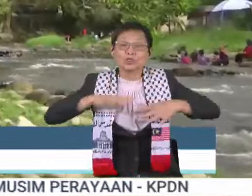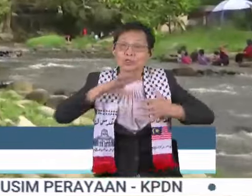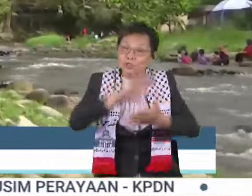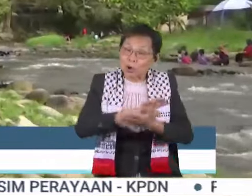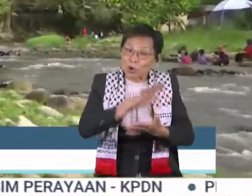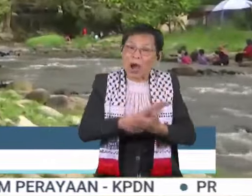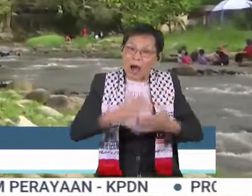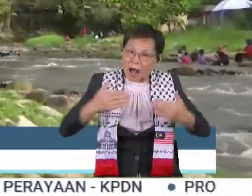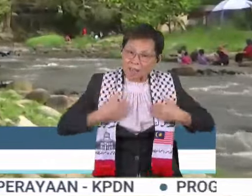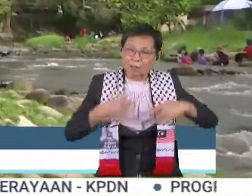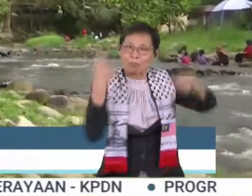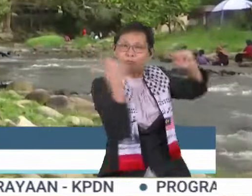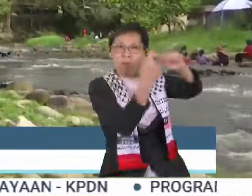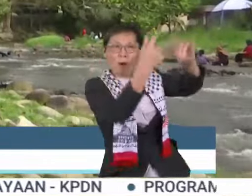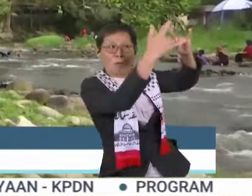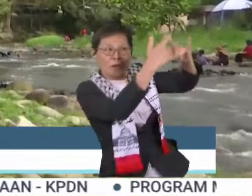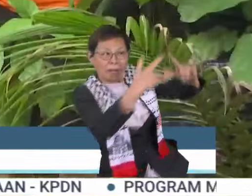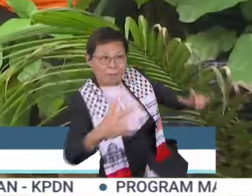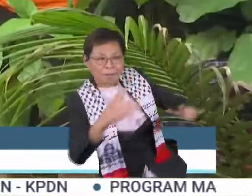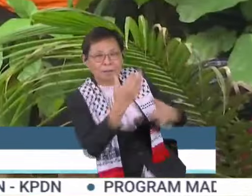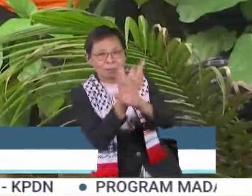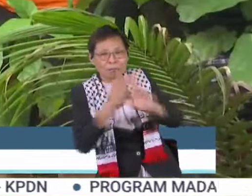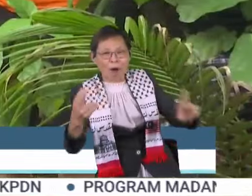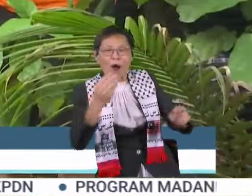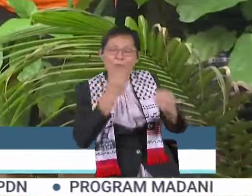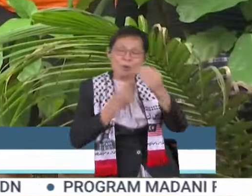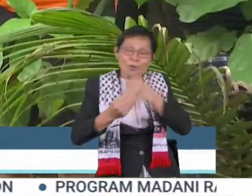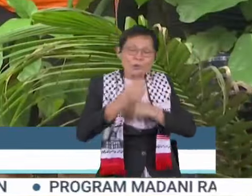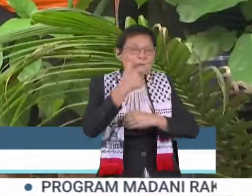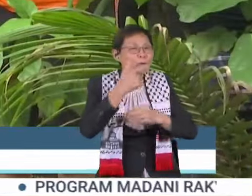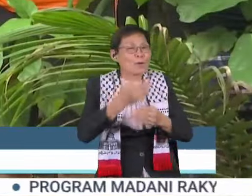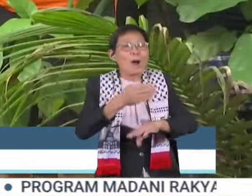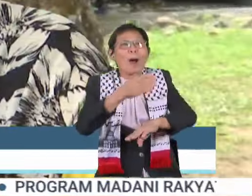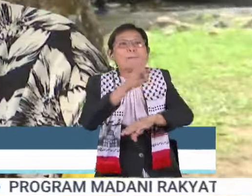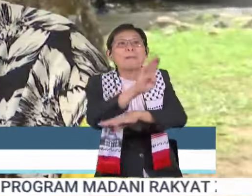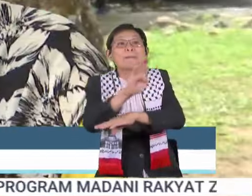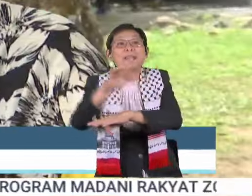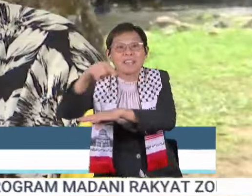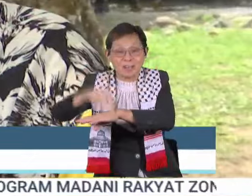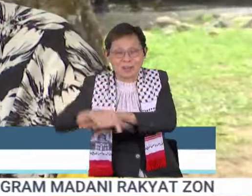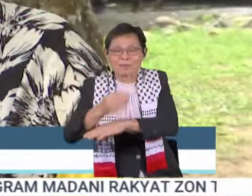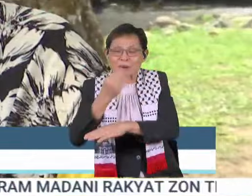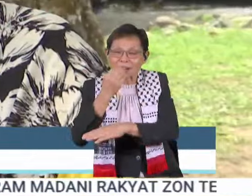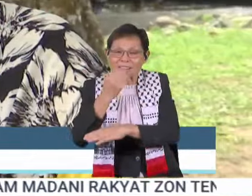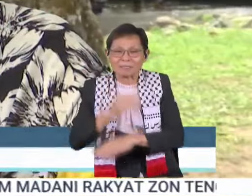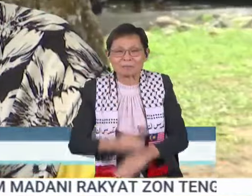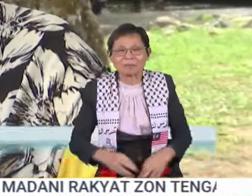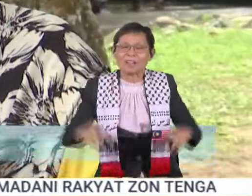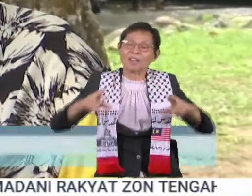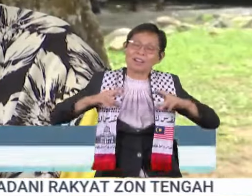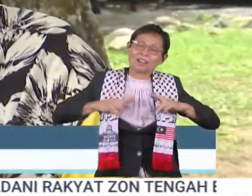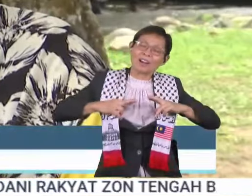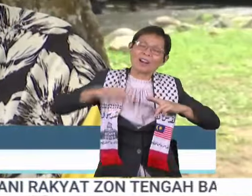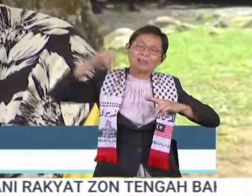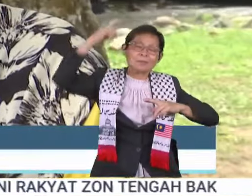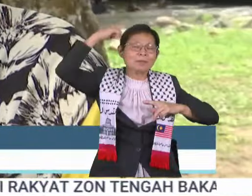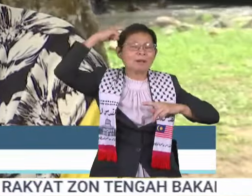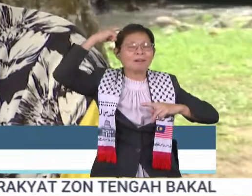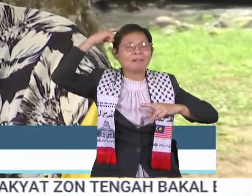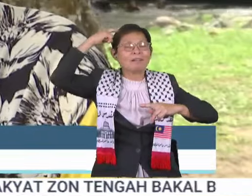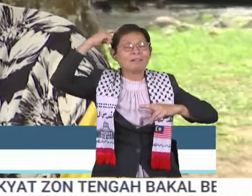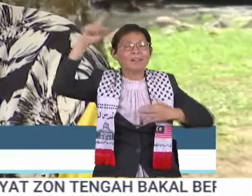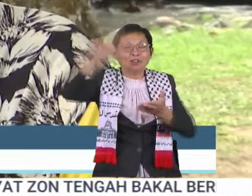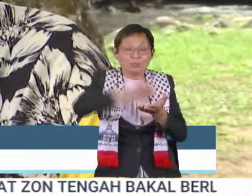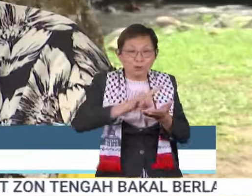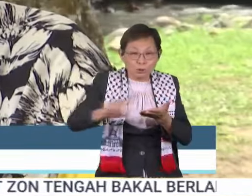mereka mendirikan khemah dan menyediakan hidangan barbecue. Untuk rehatkan fikiran sebab kerja selama